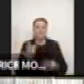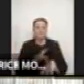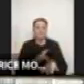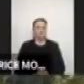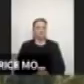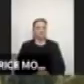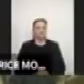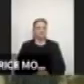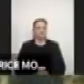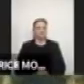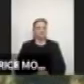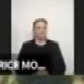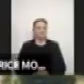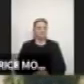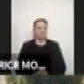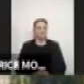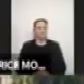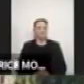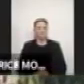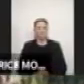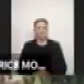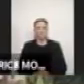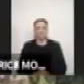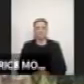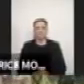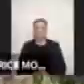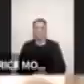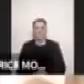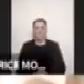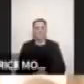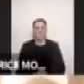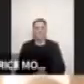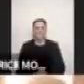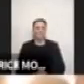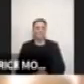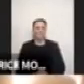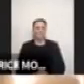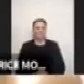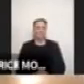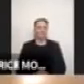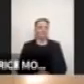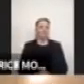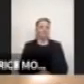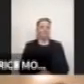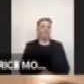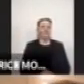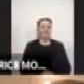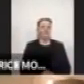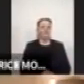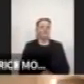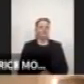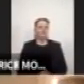diocesano Tutti o Nessuno e da diverse realtà, secondo quel sogno che hanno raccontato tante testimonianze e i video